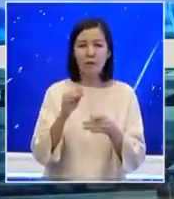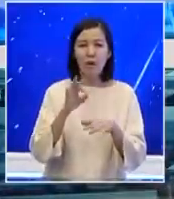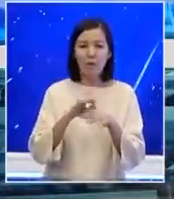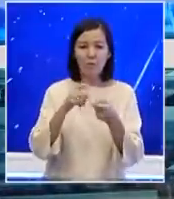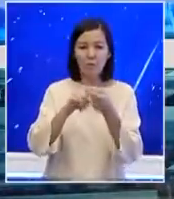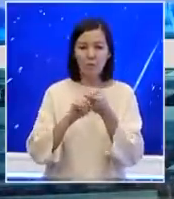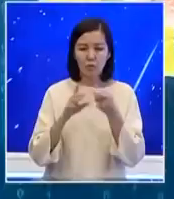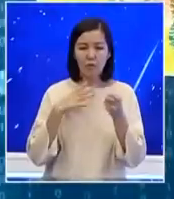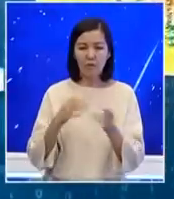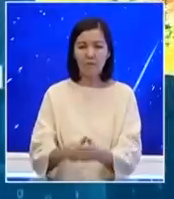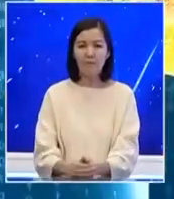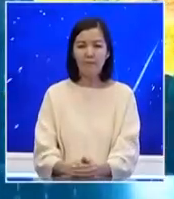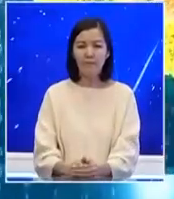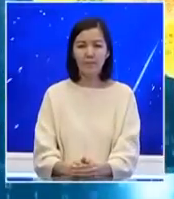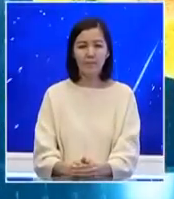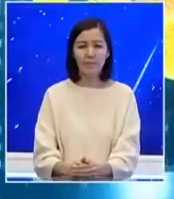жұқтырған.